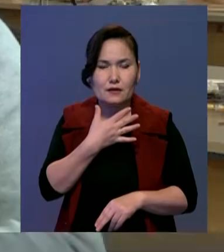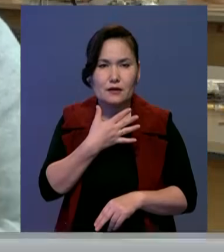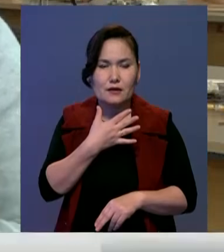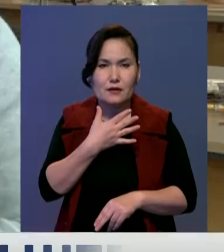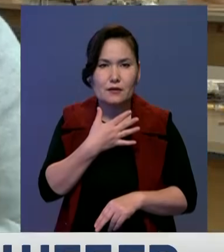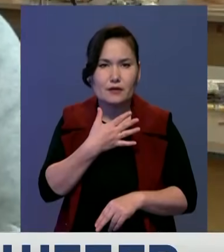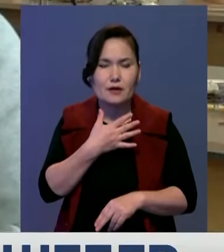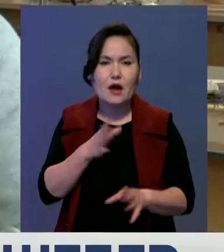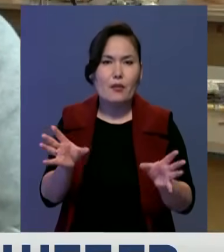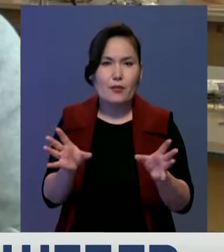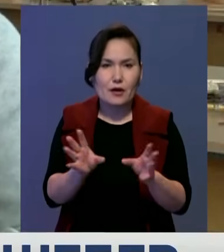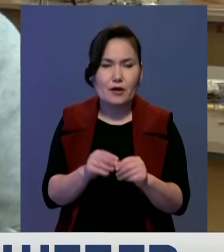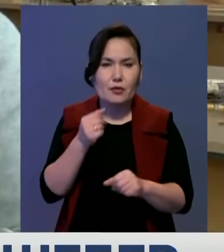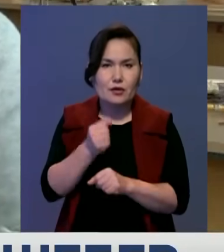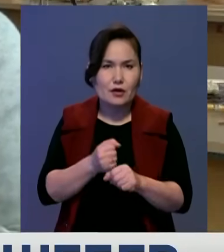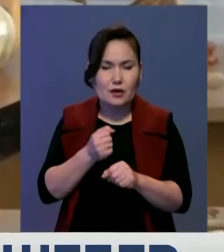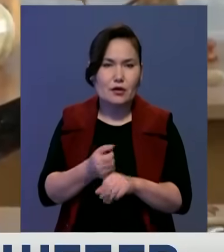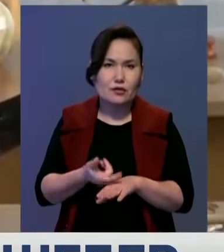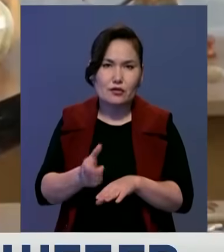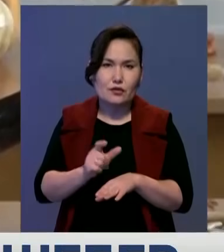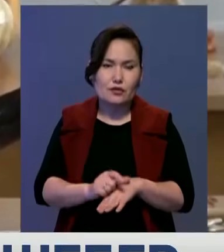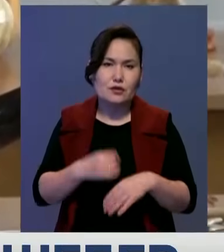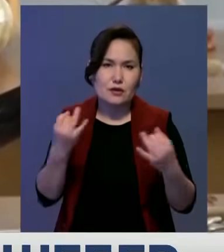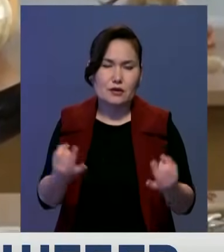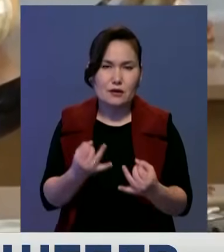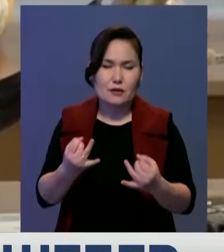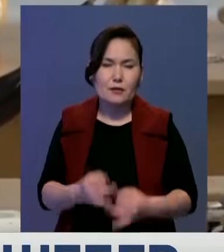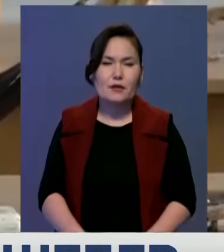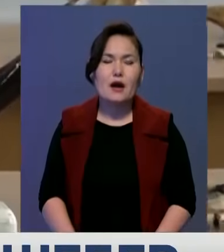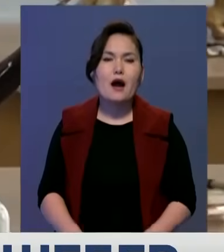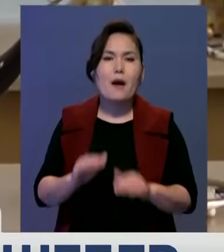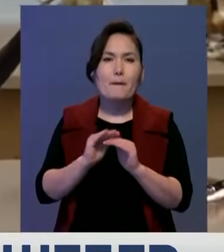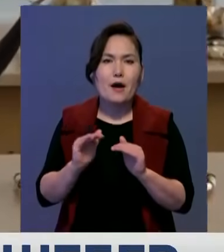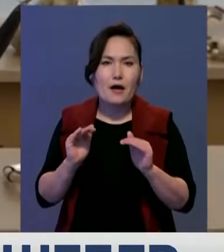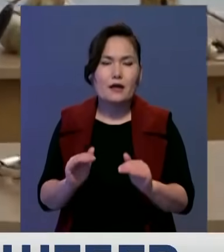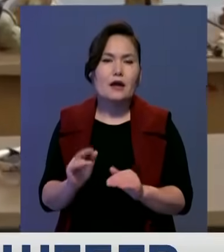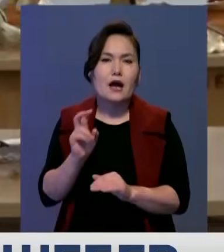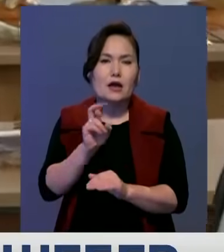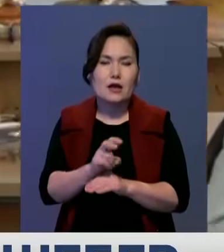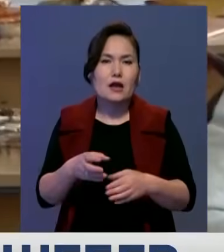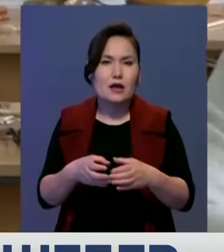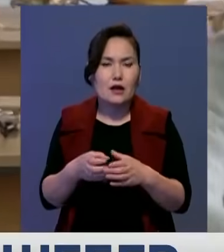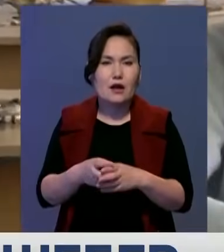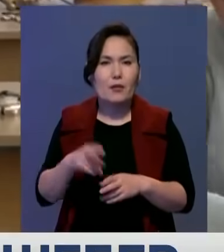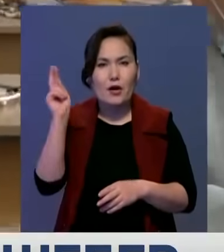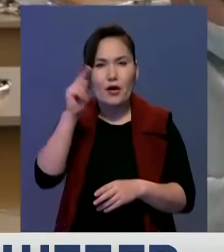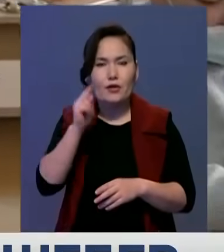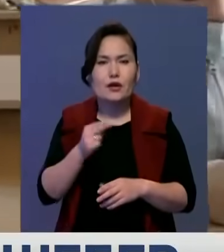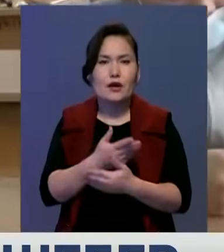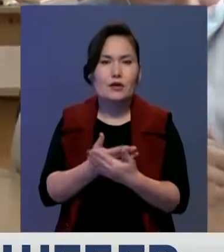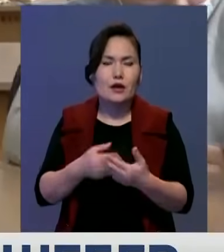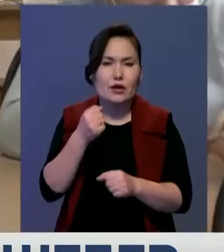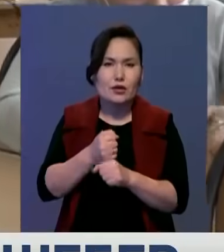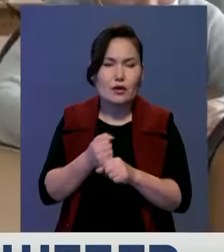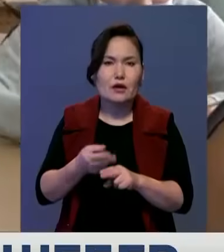қамшы жасаймыз енді, өте күшті. Бұл үйірмеге келетін балалар бірнеше айдың ішінде осындай қолөнер туындыларын жасап